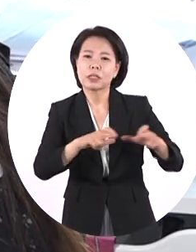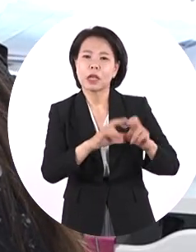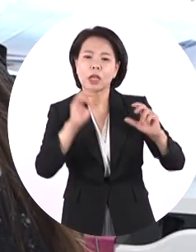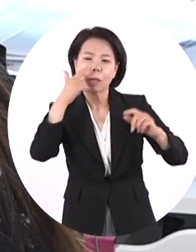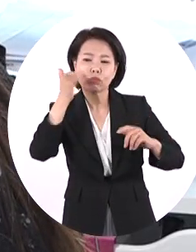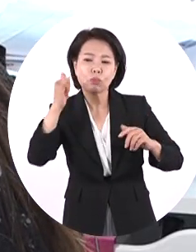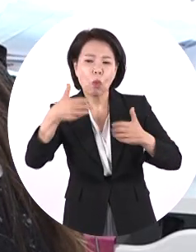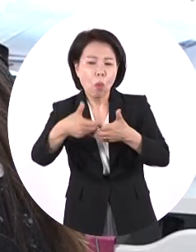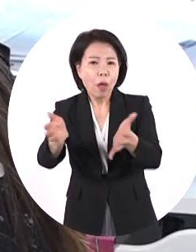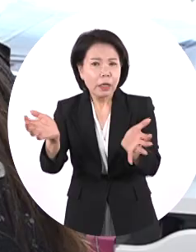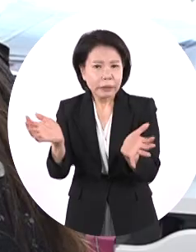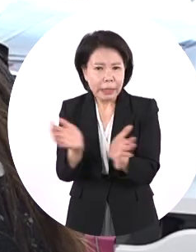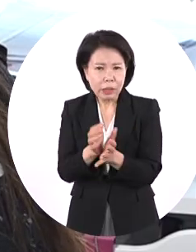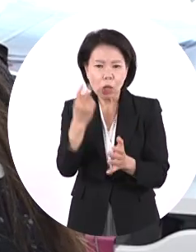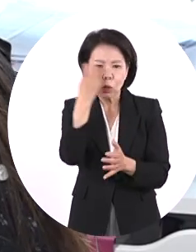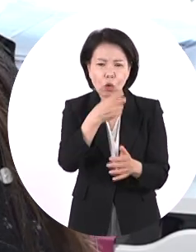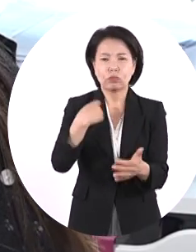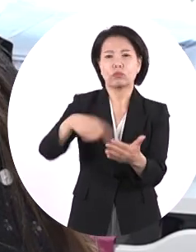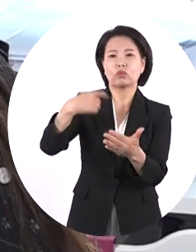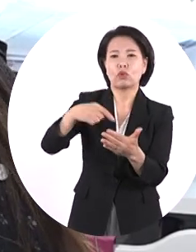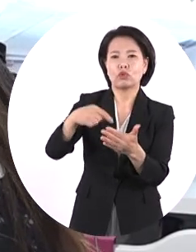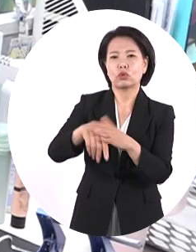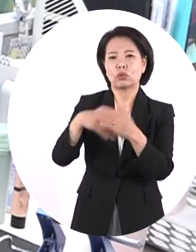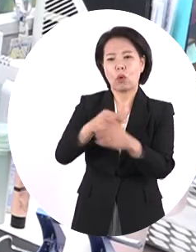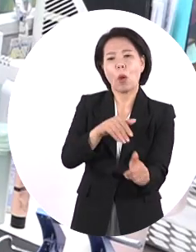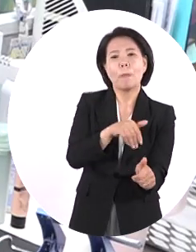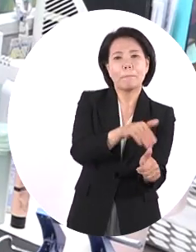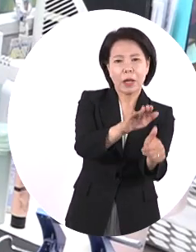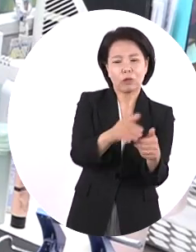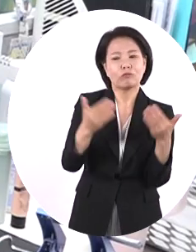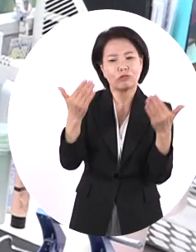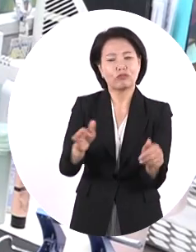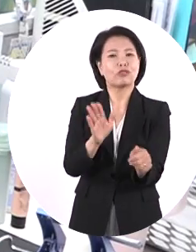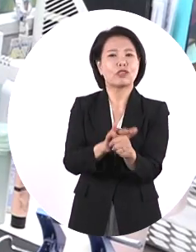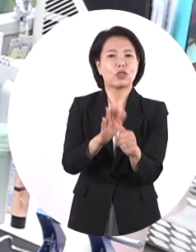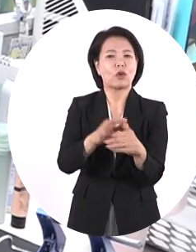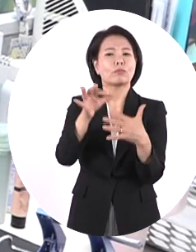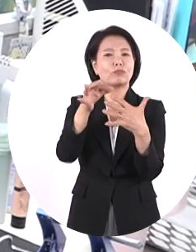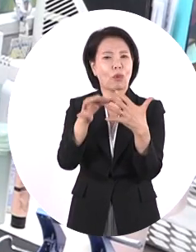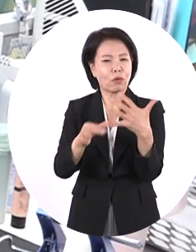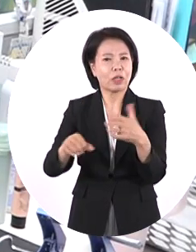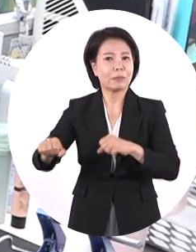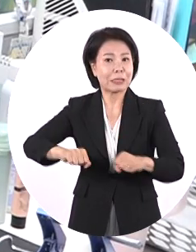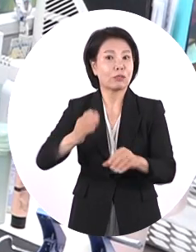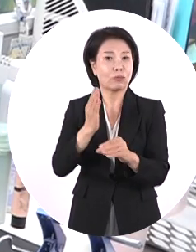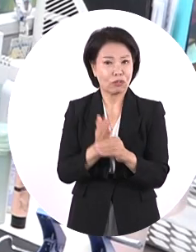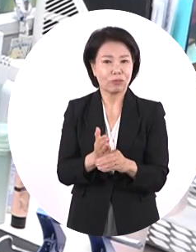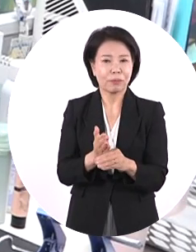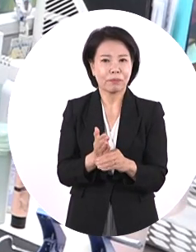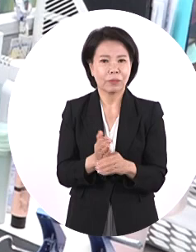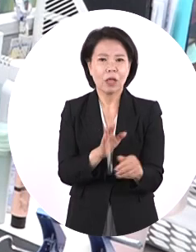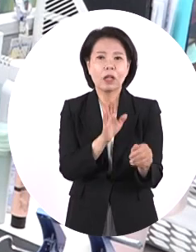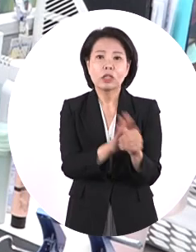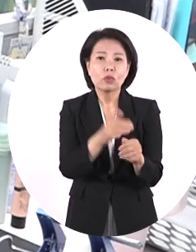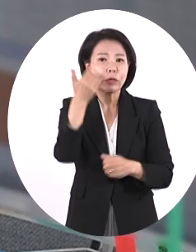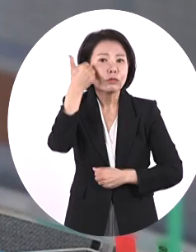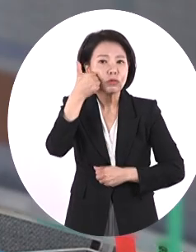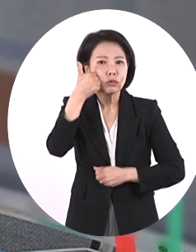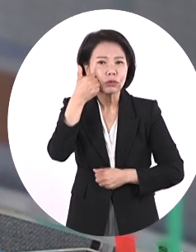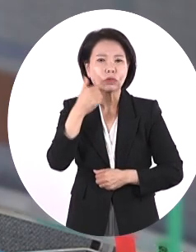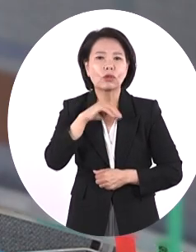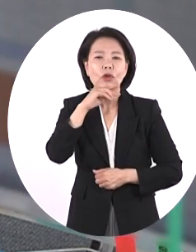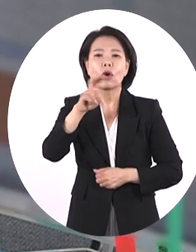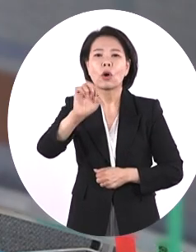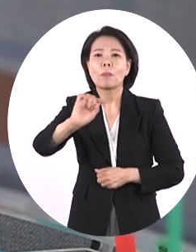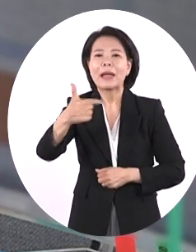제주특별자치도 장애인 부모회를 통해 돌보미 교육 및 파견, 휴식 지원 등이 이루어지고 있습니다. 지원